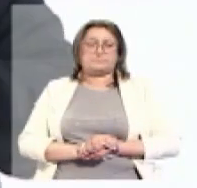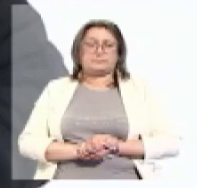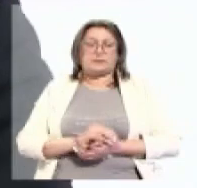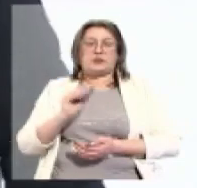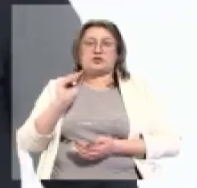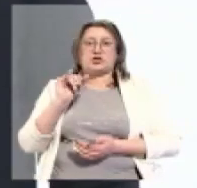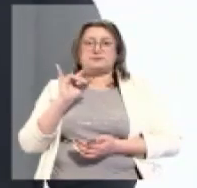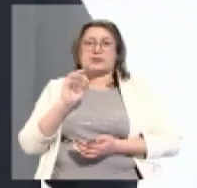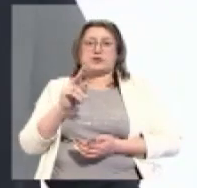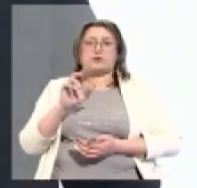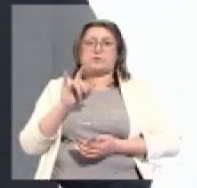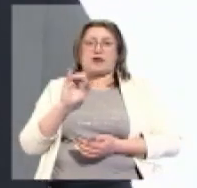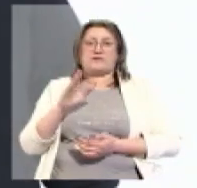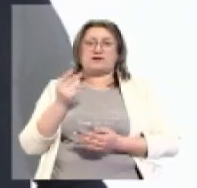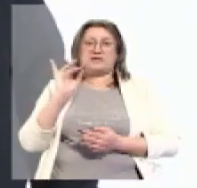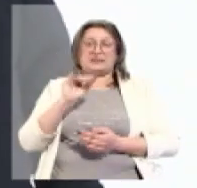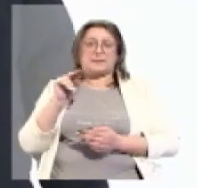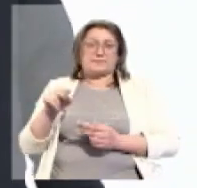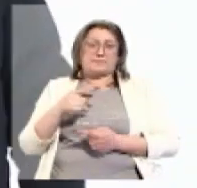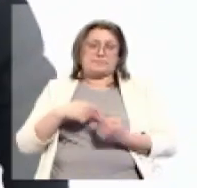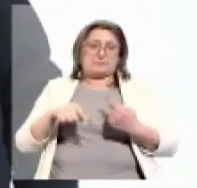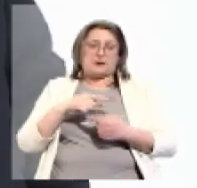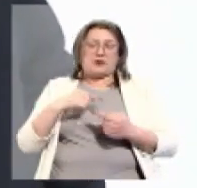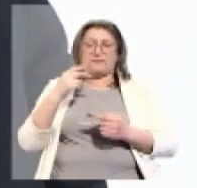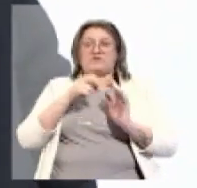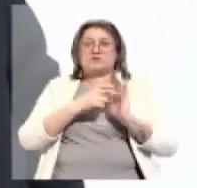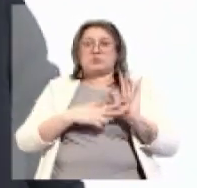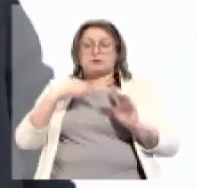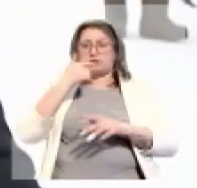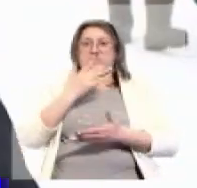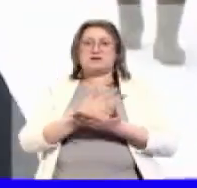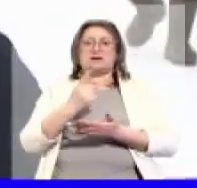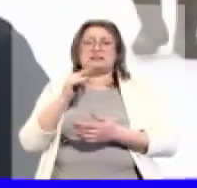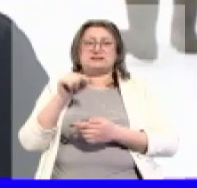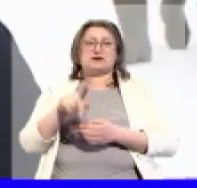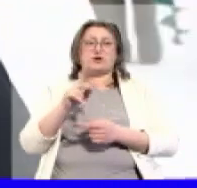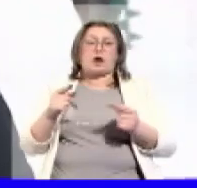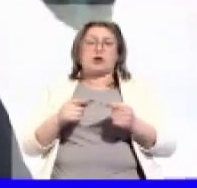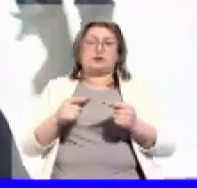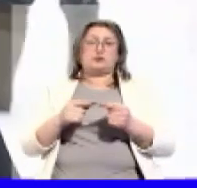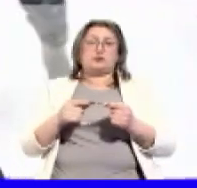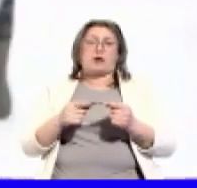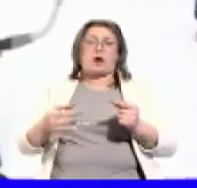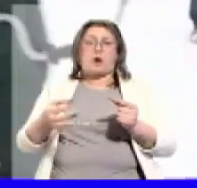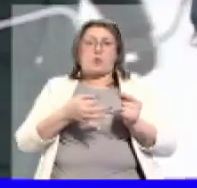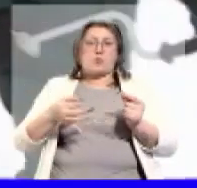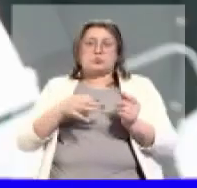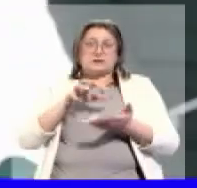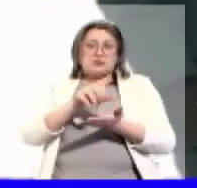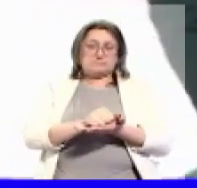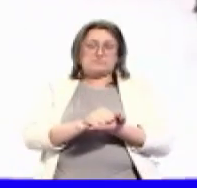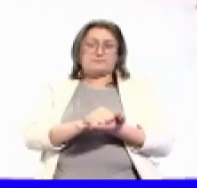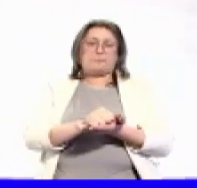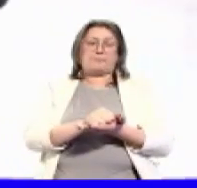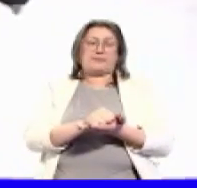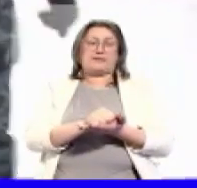Жүнісбек Бөрібаев жеке кәсіпкер. 2018 жылдан бері көлді жалға алып, шаруасын ширатып жүрген жандардың бірі. Қар қалындаған сәтте